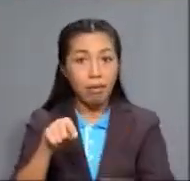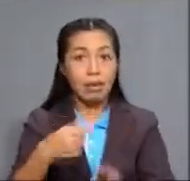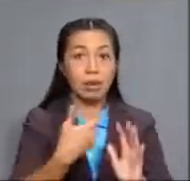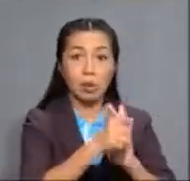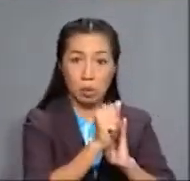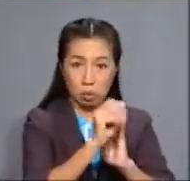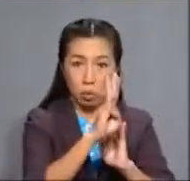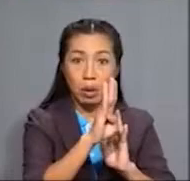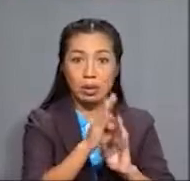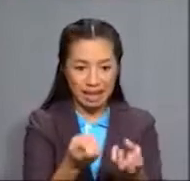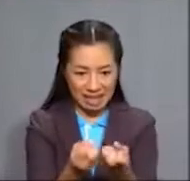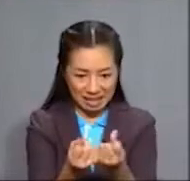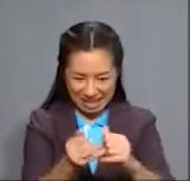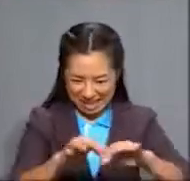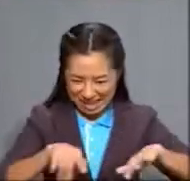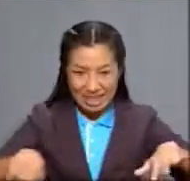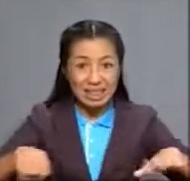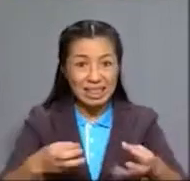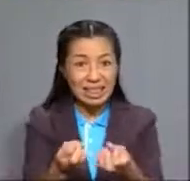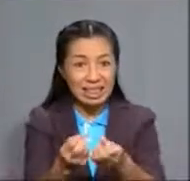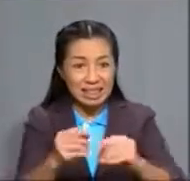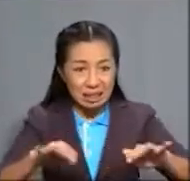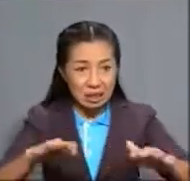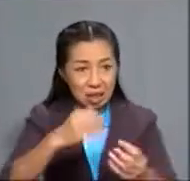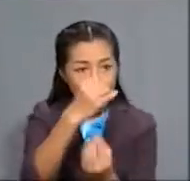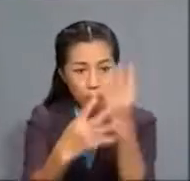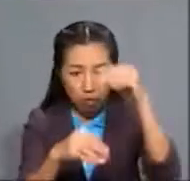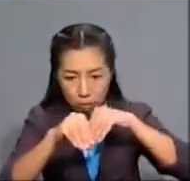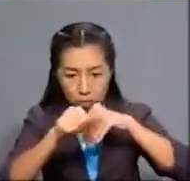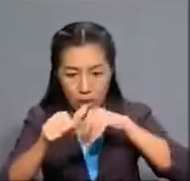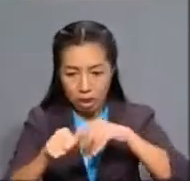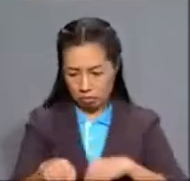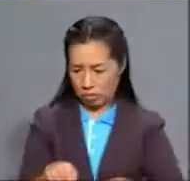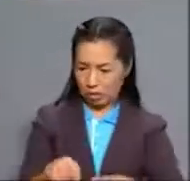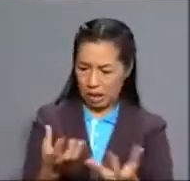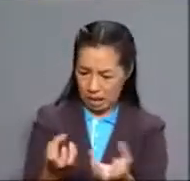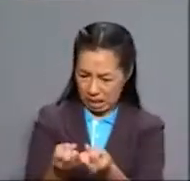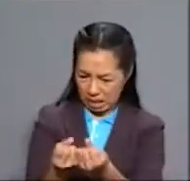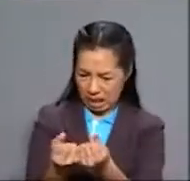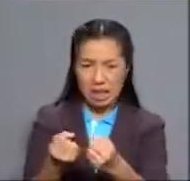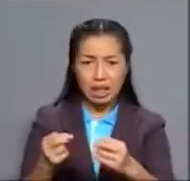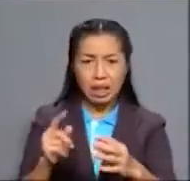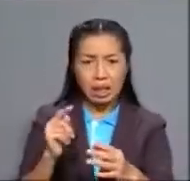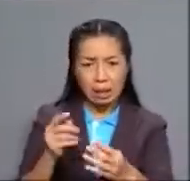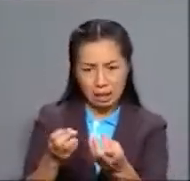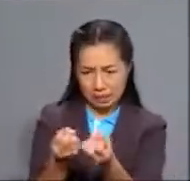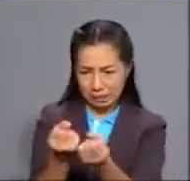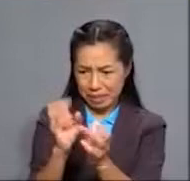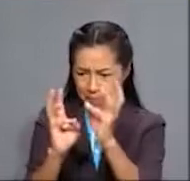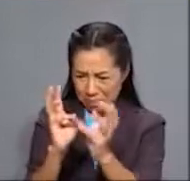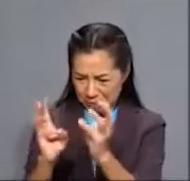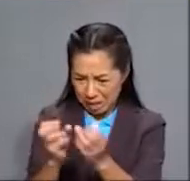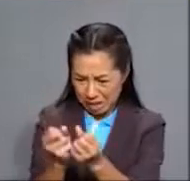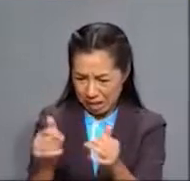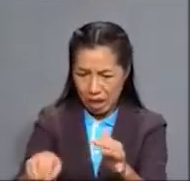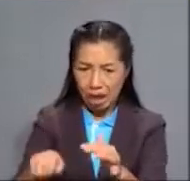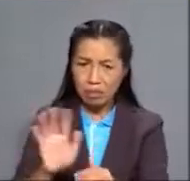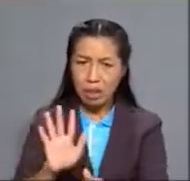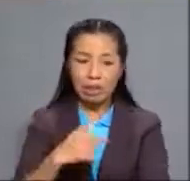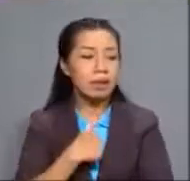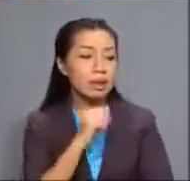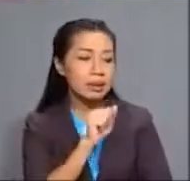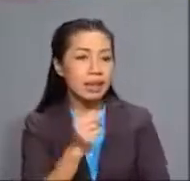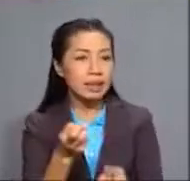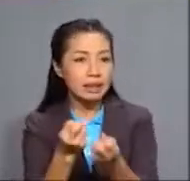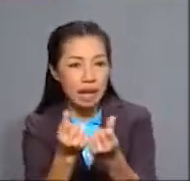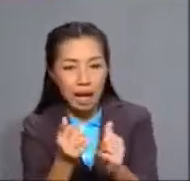ลดินทรายนี่แหละ นี่มันไม่ใช่ทรายนี่ใช่ไหม อ๋อใช่ครับที่สวนเราไม่ได้ใช้ทรายหรือไม่ได้ใช้ดิน